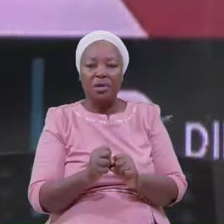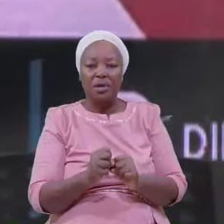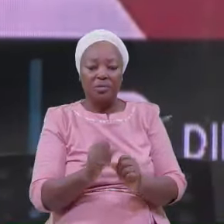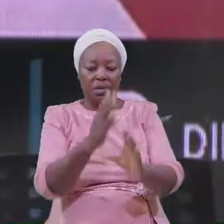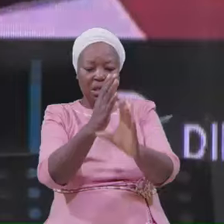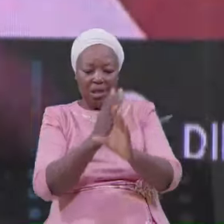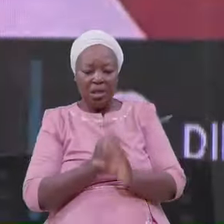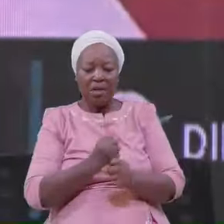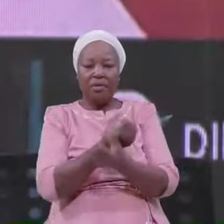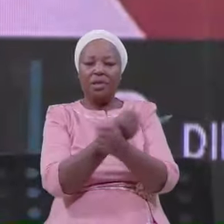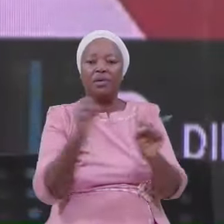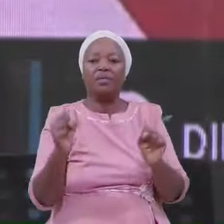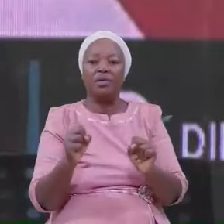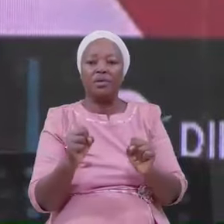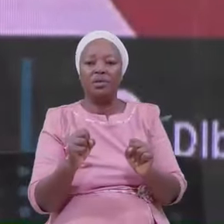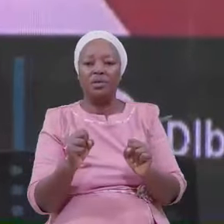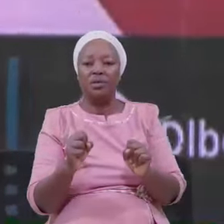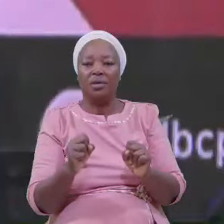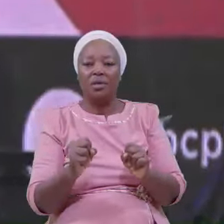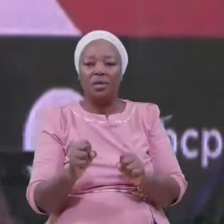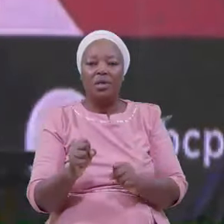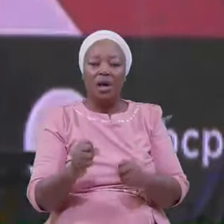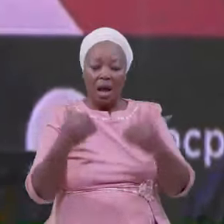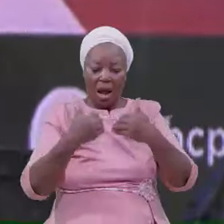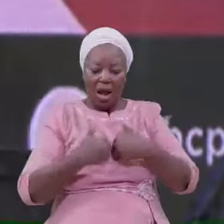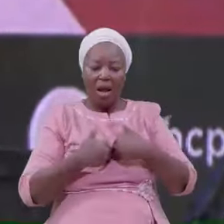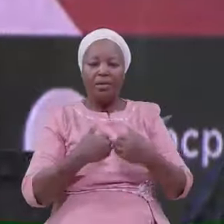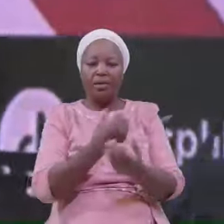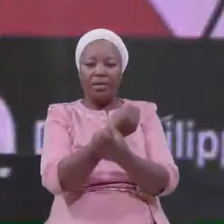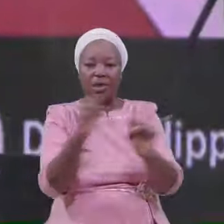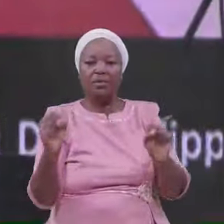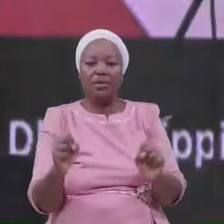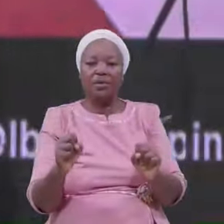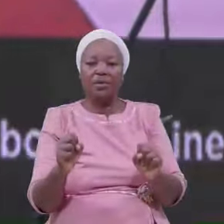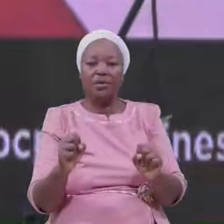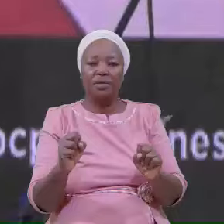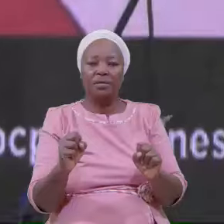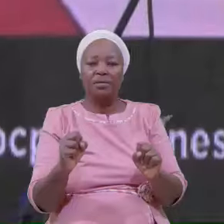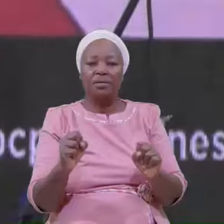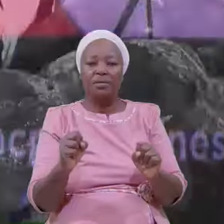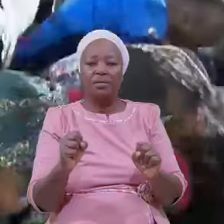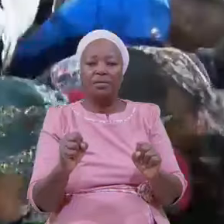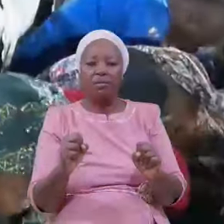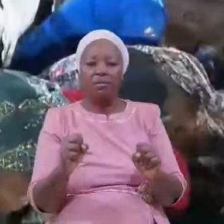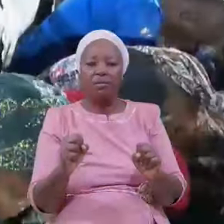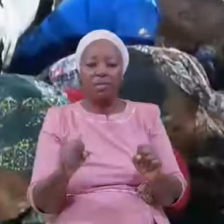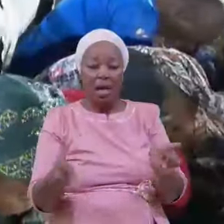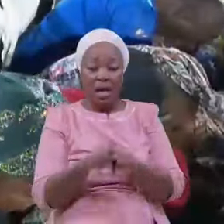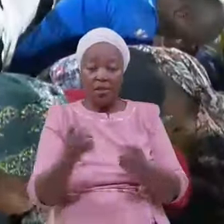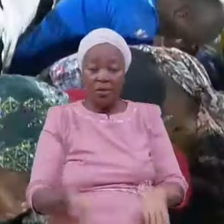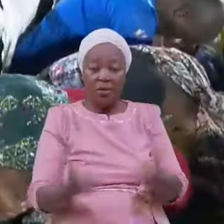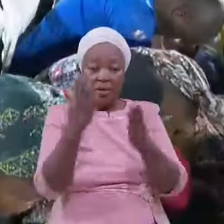ang kaligtasan. Possess salvation. Angkinin mo ang kaligtasan. As you have raised up your hand, you can stand